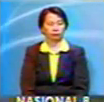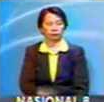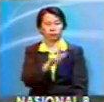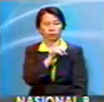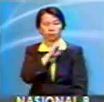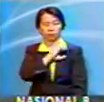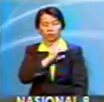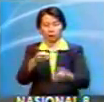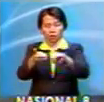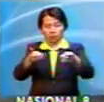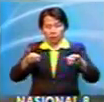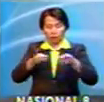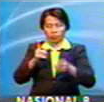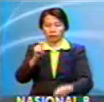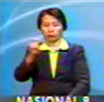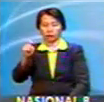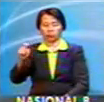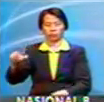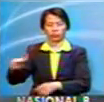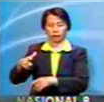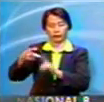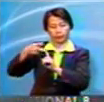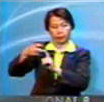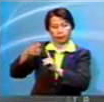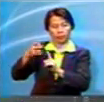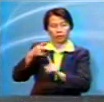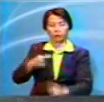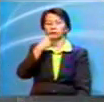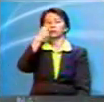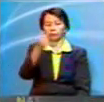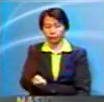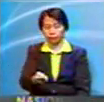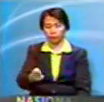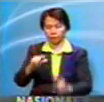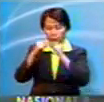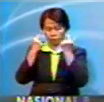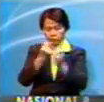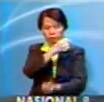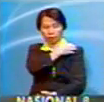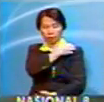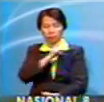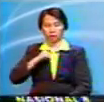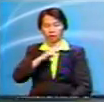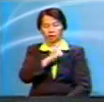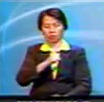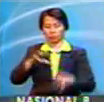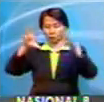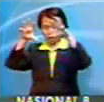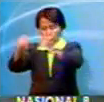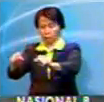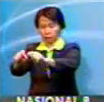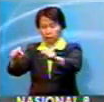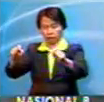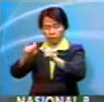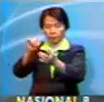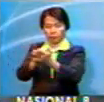Ketua Polis Daerah Timur Laut, ACP Mayor Farid Al-Atrash Wahid memberitahu sepasukan pegawai dan anggotanya menyerbu lokasi